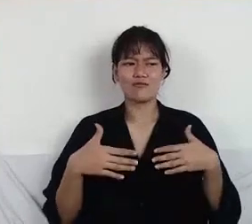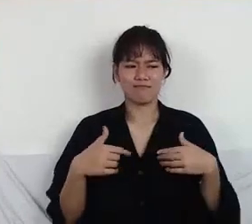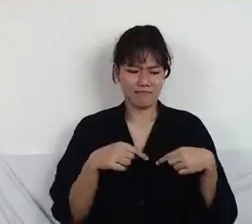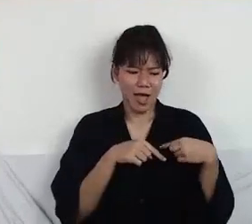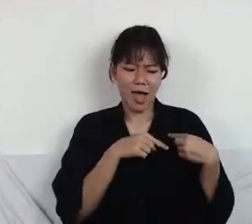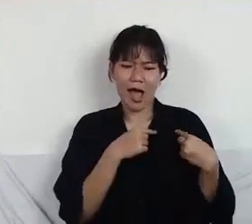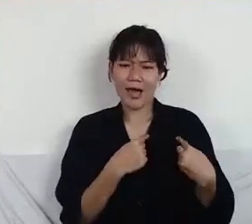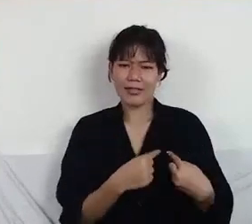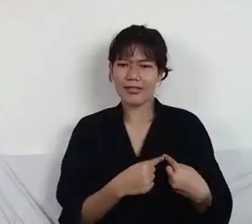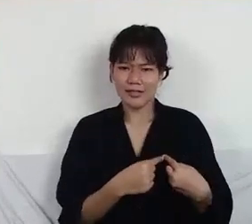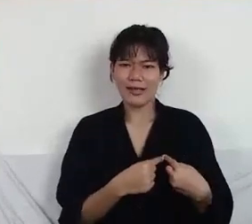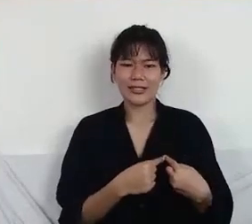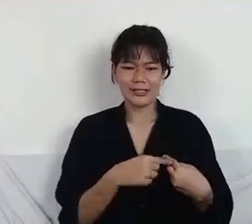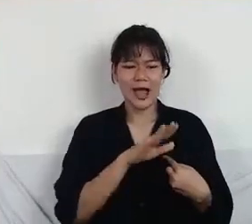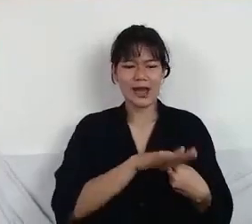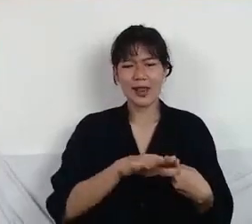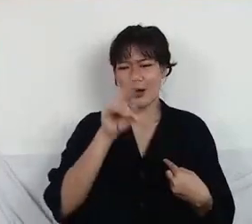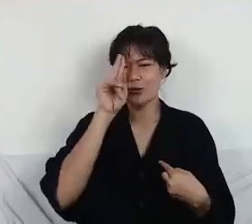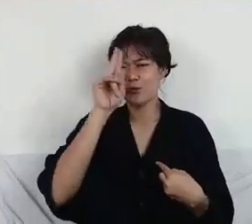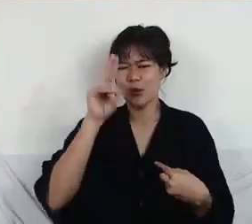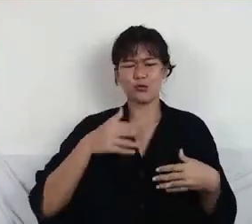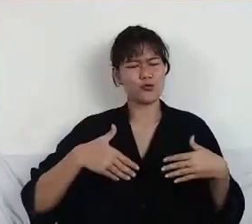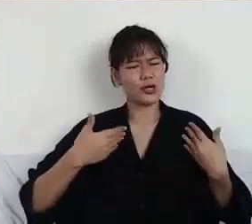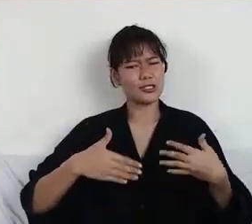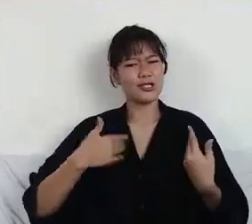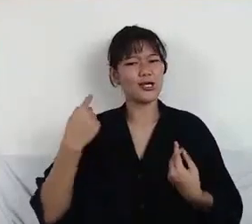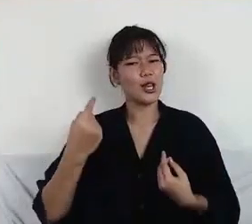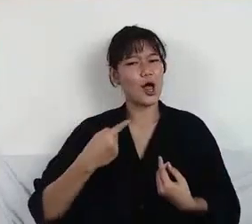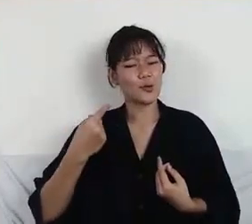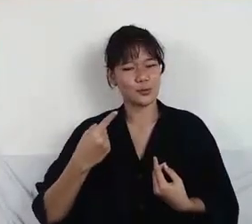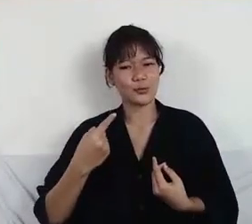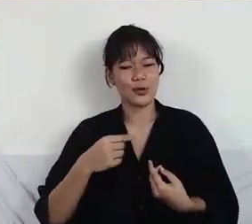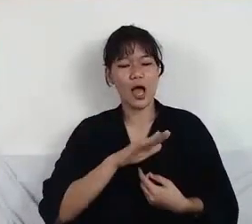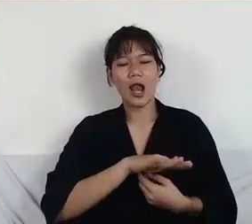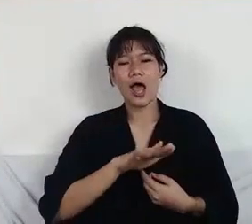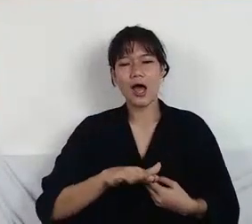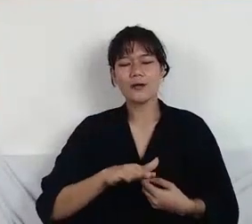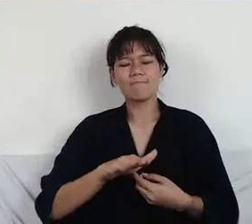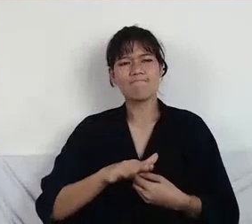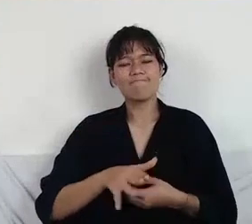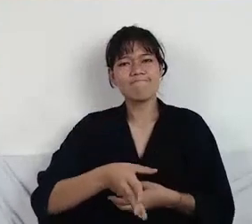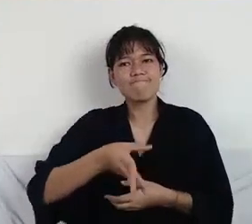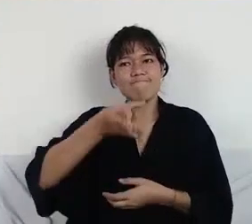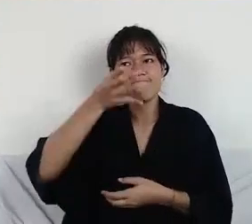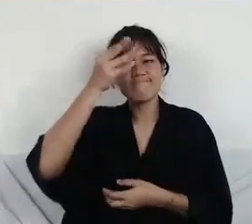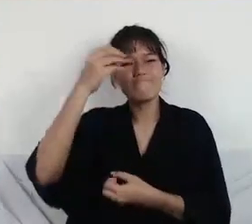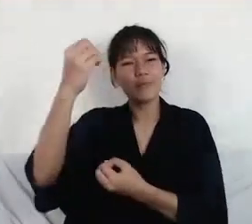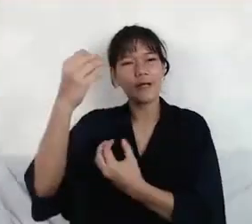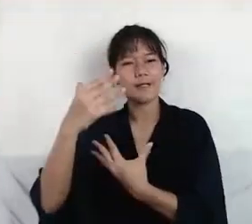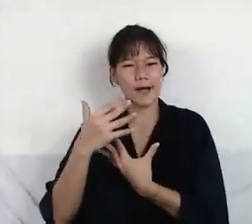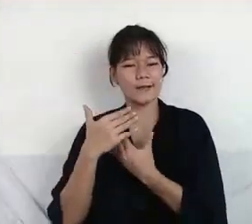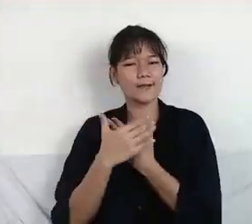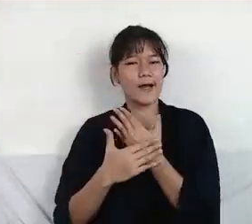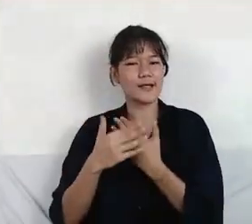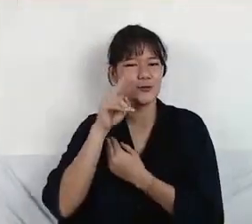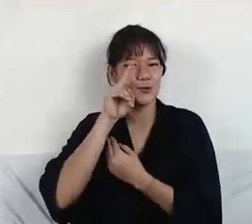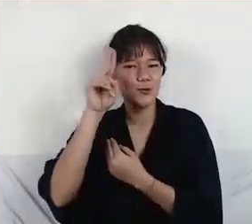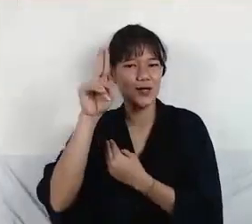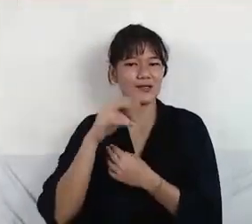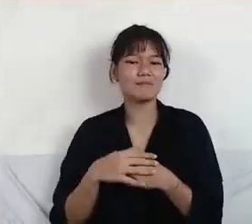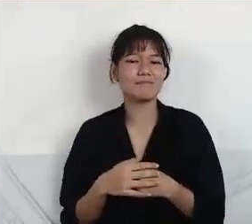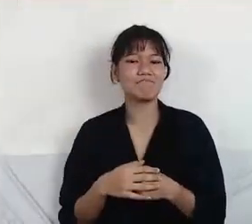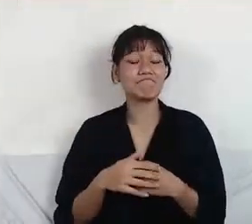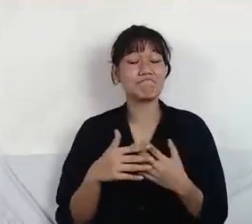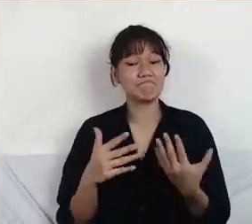hati setiap anak-anak Tuhan yang merasakan dan menghayati kasih dan karunia-Nya. Oleh karena